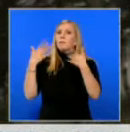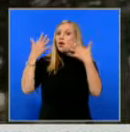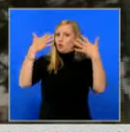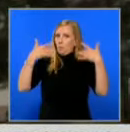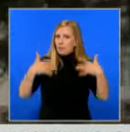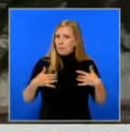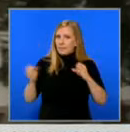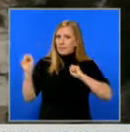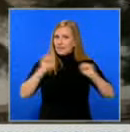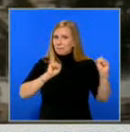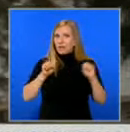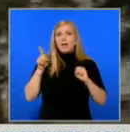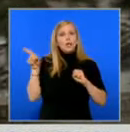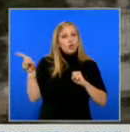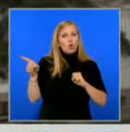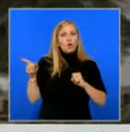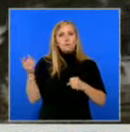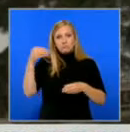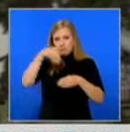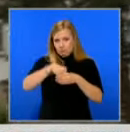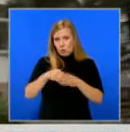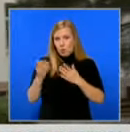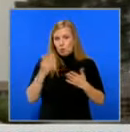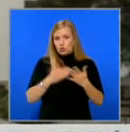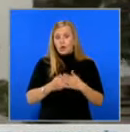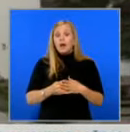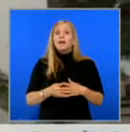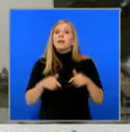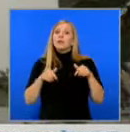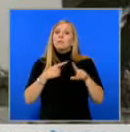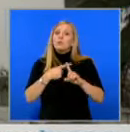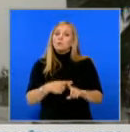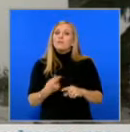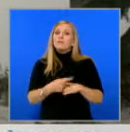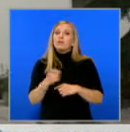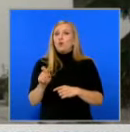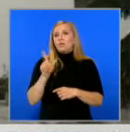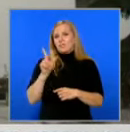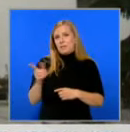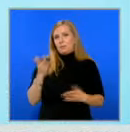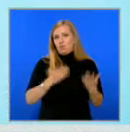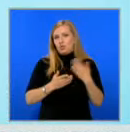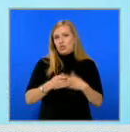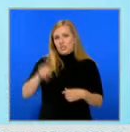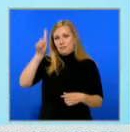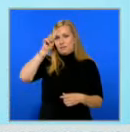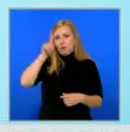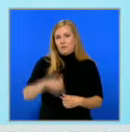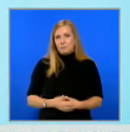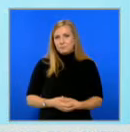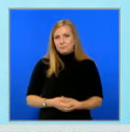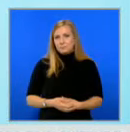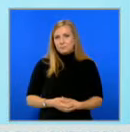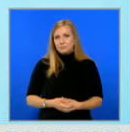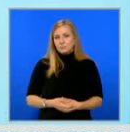гимназия където и той самият е учил а просветният министър в 107 основно училище в столицата